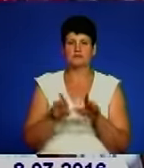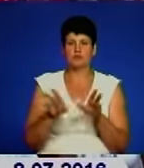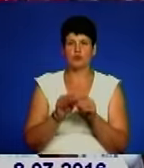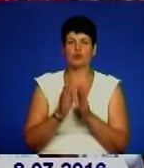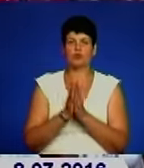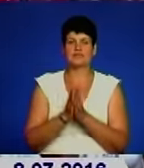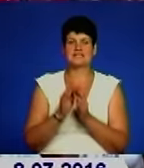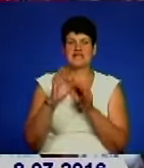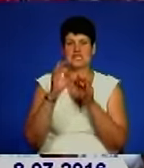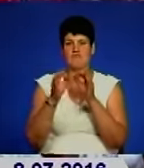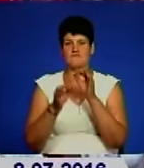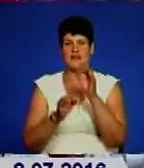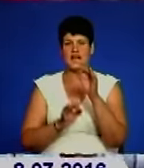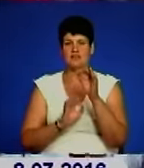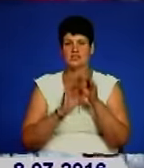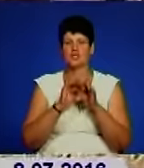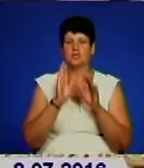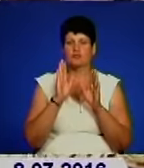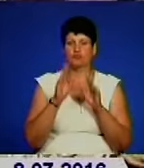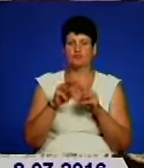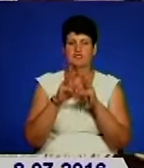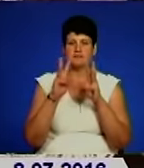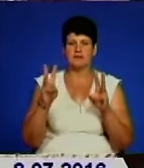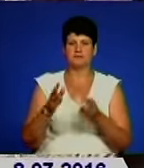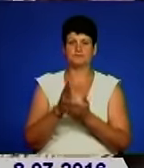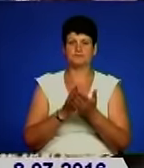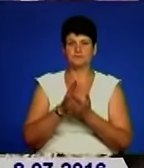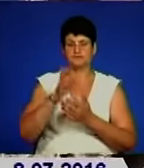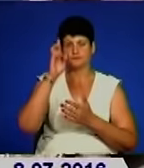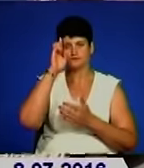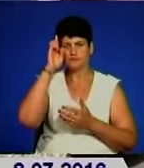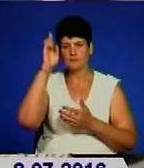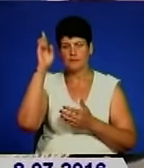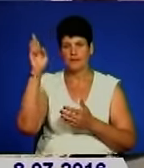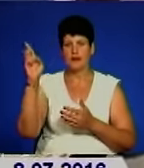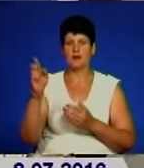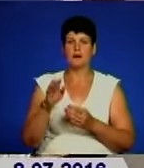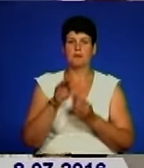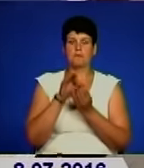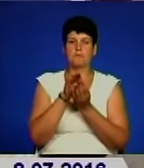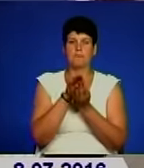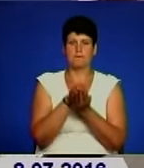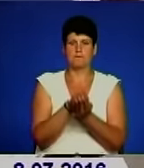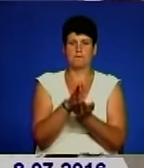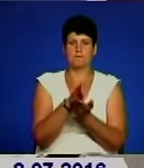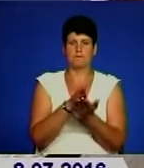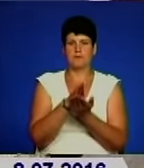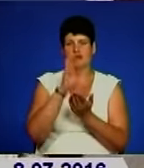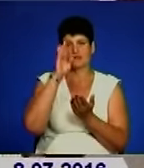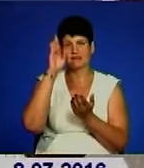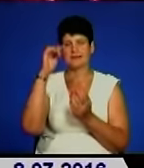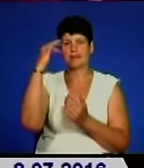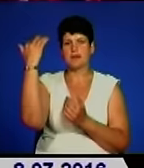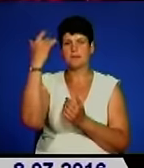відбудуться архієрейська свята літургія, молебень до Пресвятої Богородиці, панахида біля меморіалу Небесній